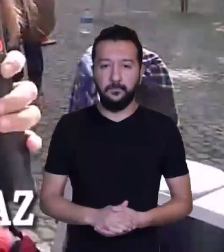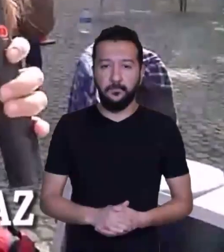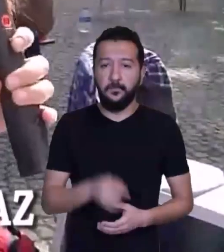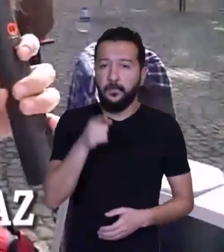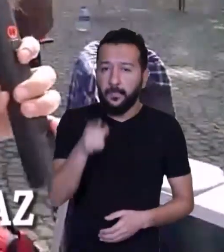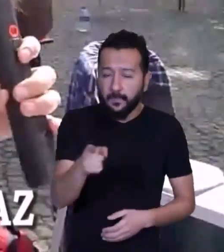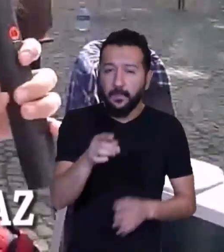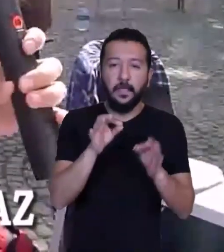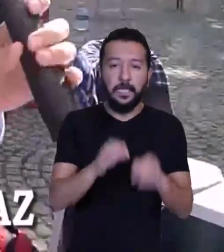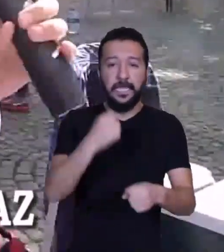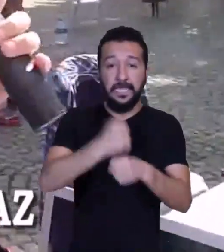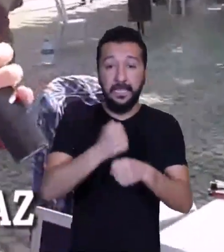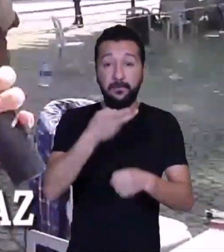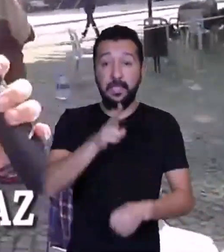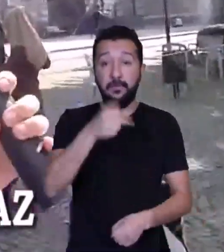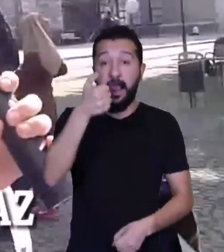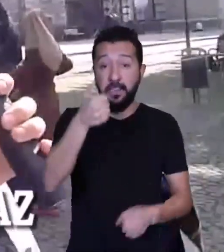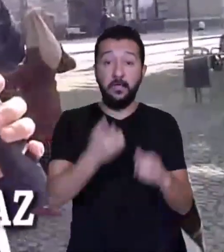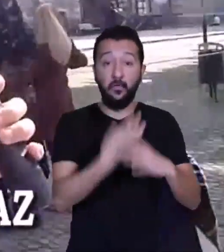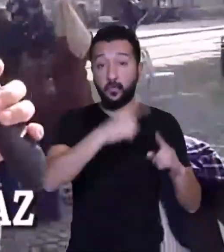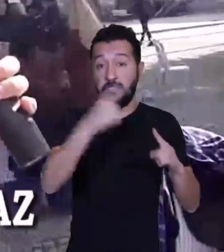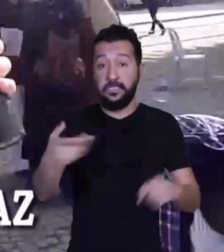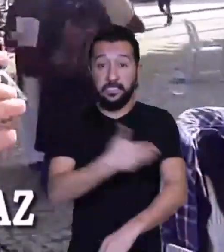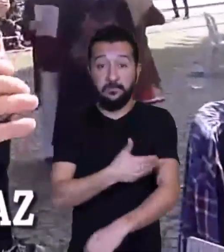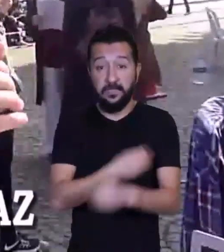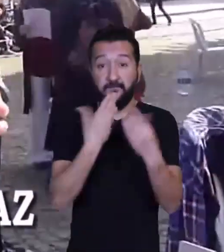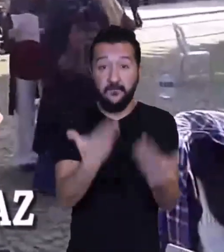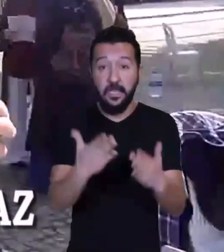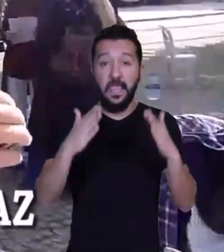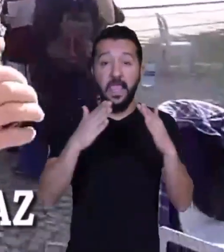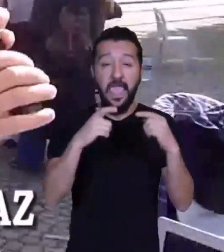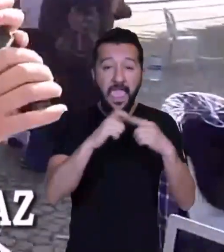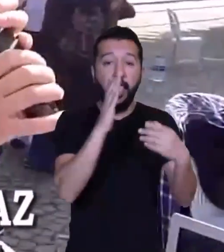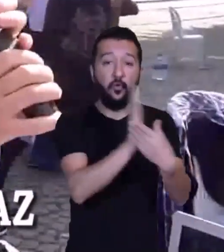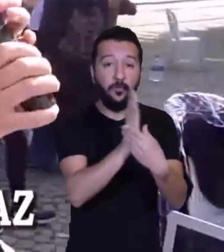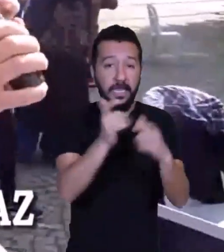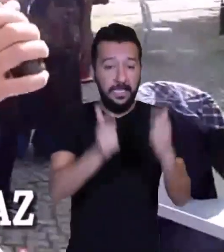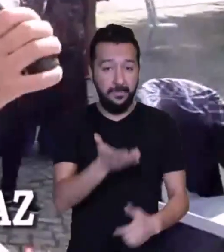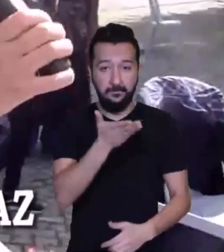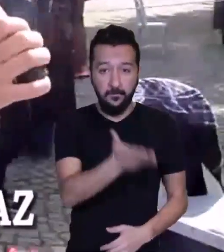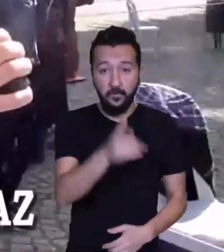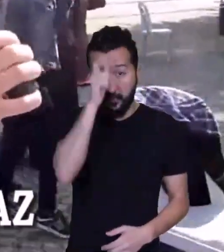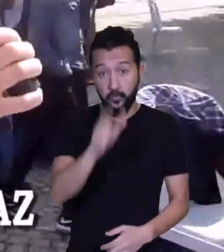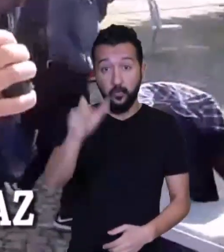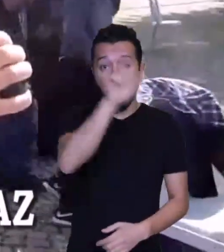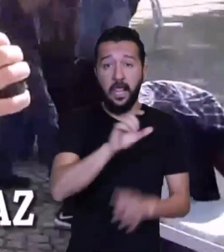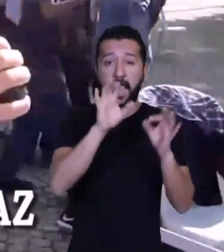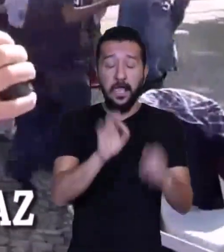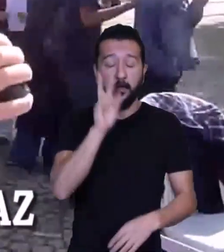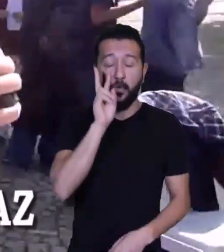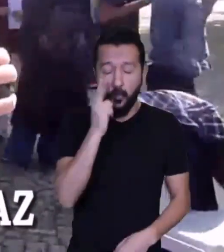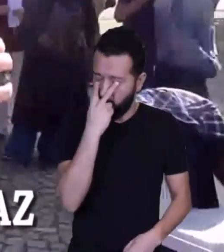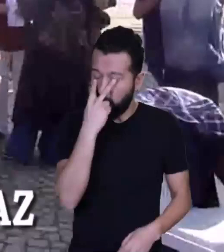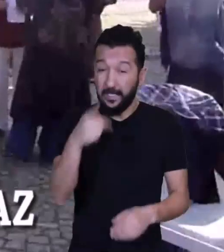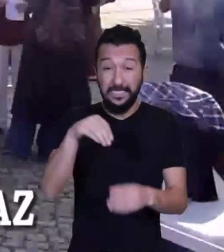Nurşen Korkmaz. Evet, geçen 2006 yılından bu yana hizmet veriyor. E-kütüphanecilik hizmeti de veren, Türkiye'deki her bir görme